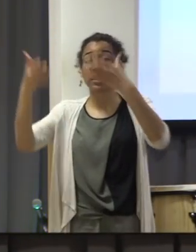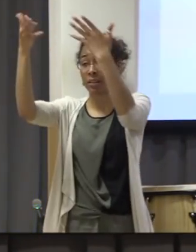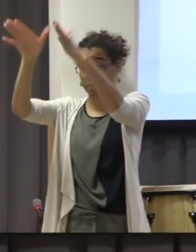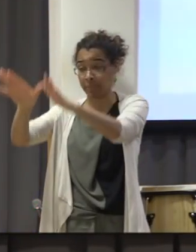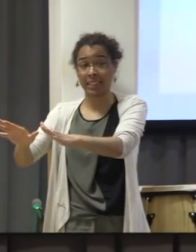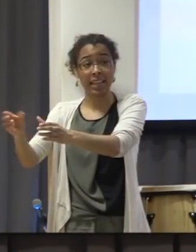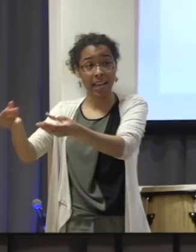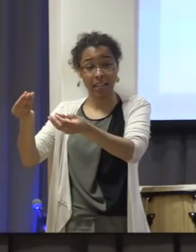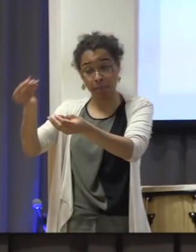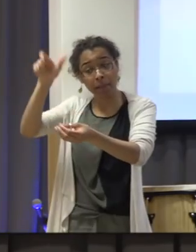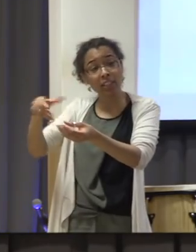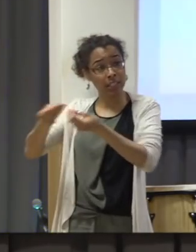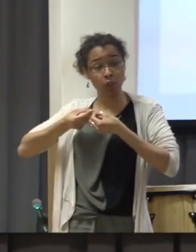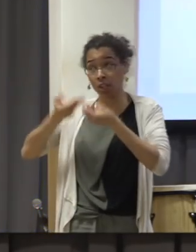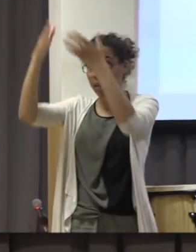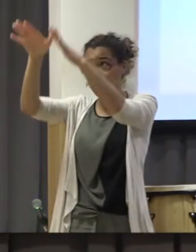l'a apporté.